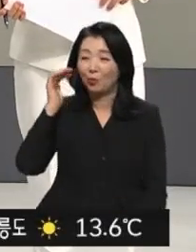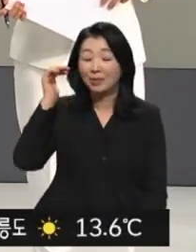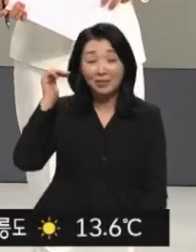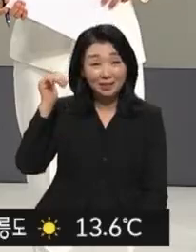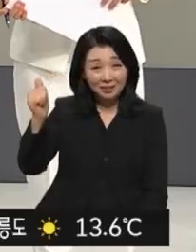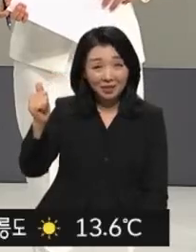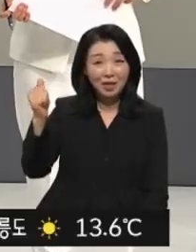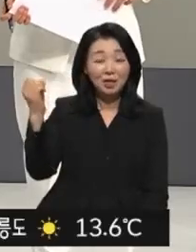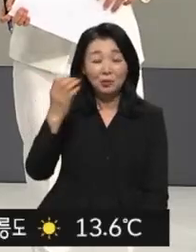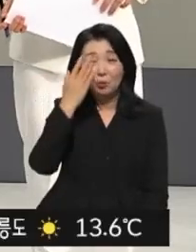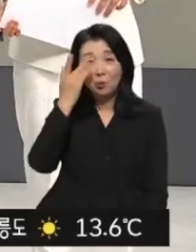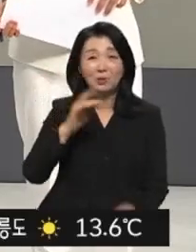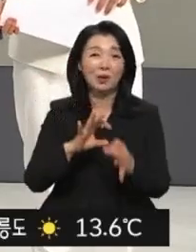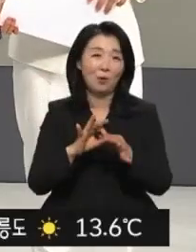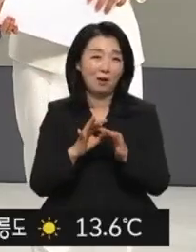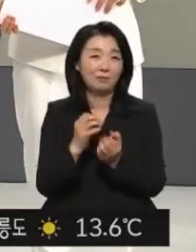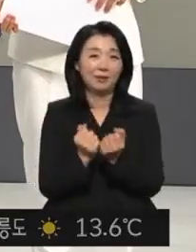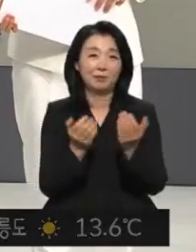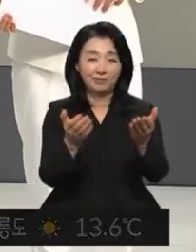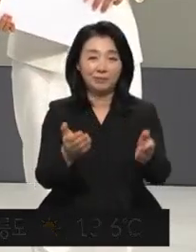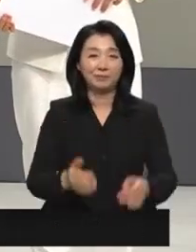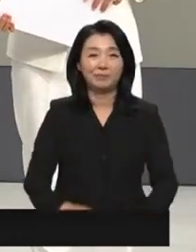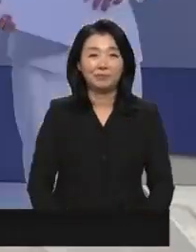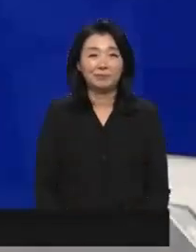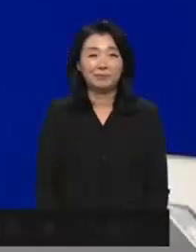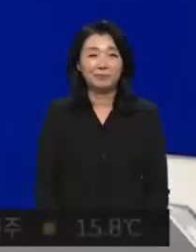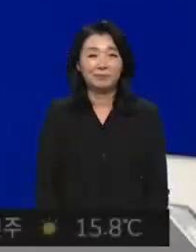준비했습니다. 먼저 영상부터 보시겠습니다.